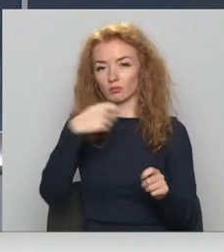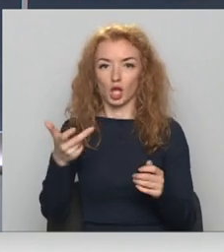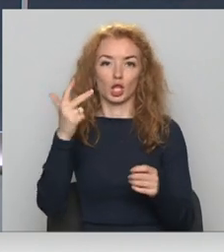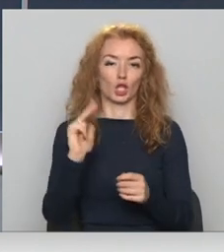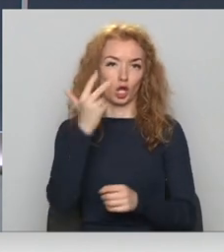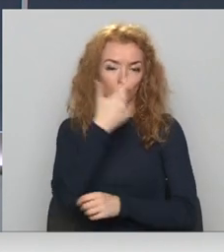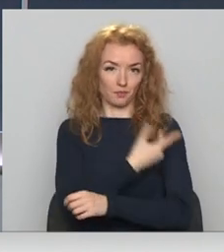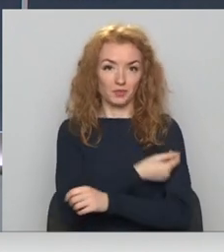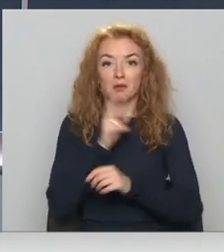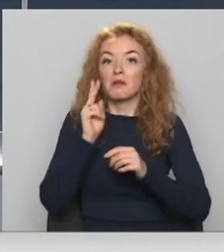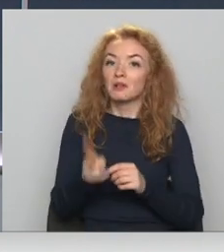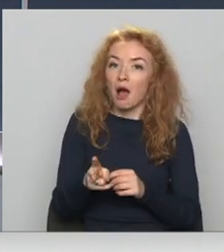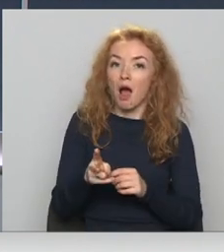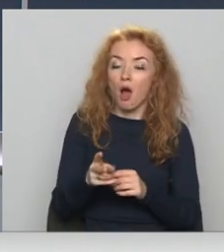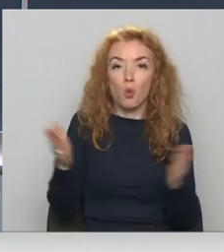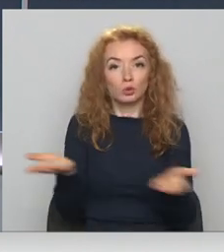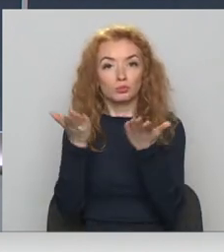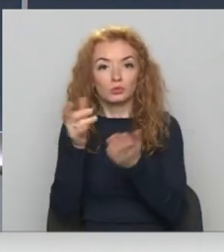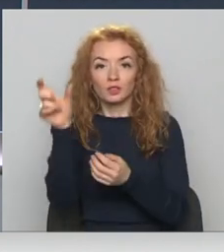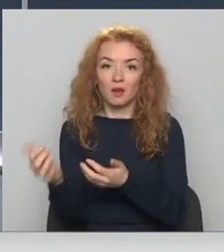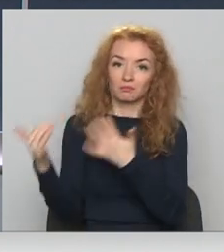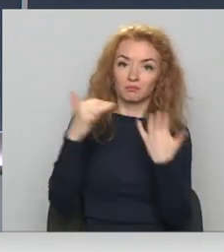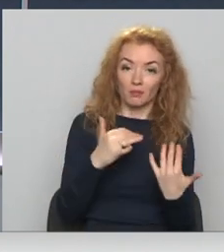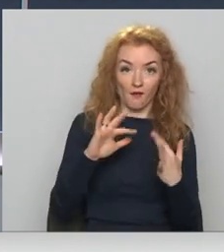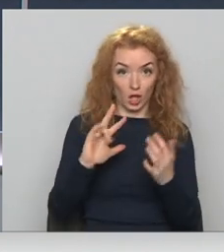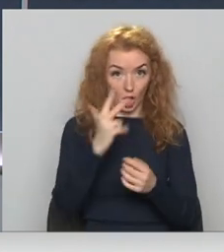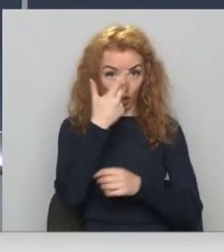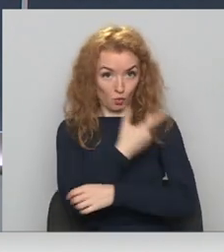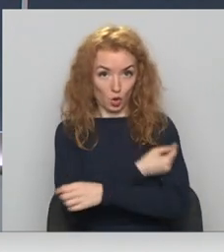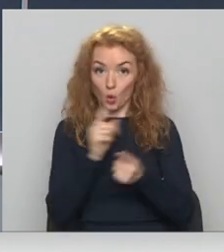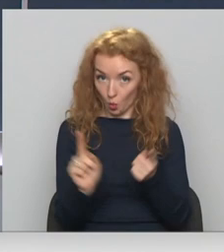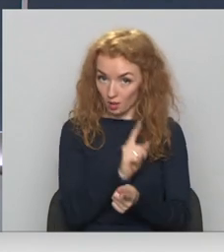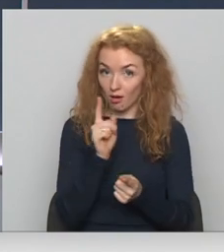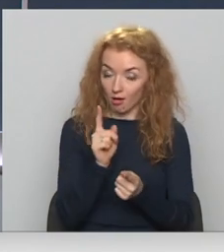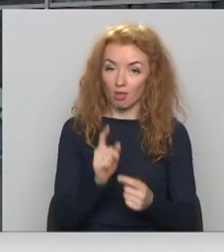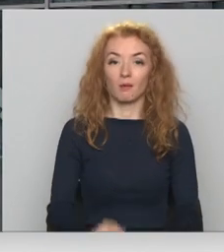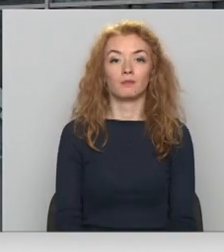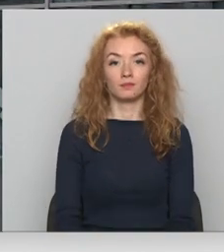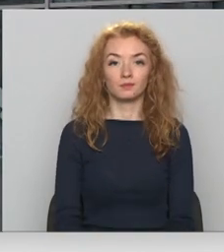šo iedzīvotāju uzrunāšana un vai trešā pote būs obligāta, stāsta Vita Anstrate.